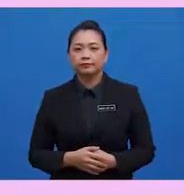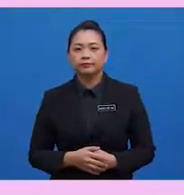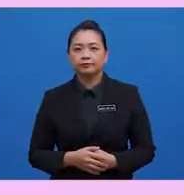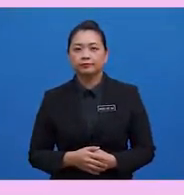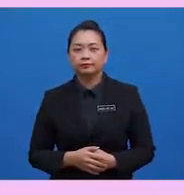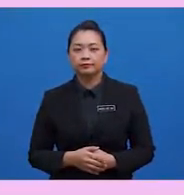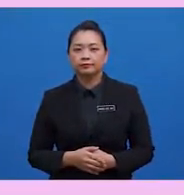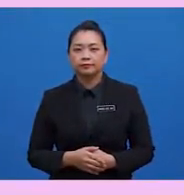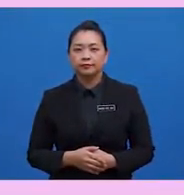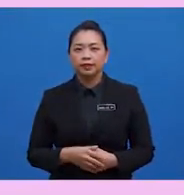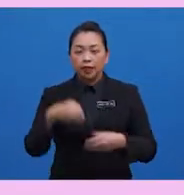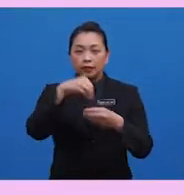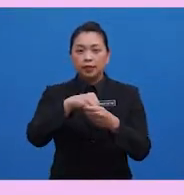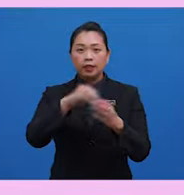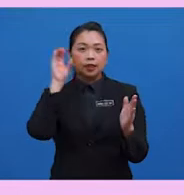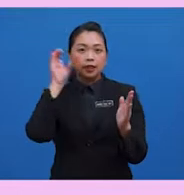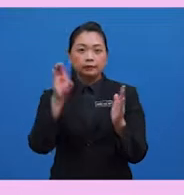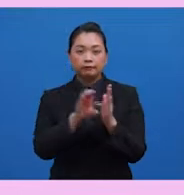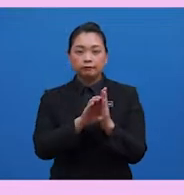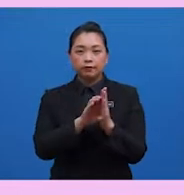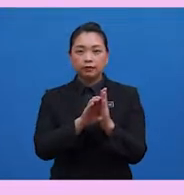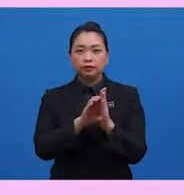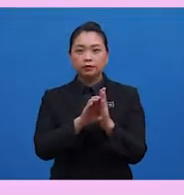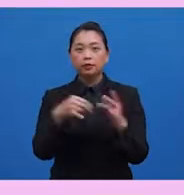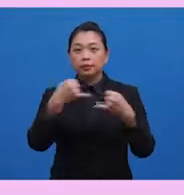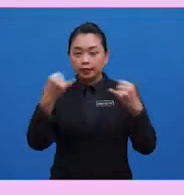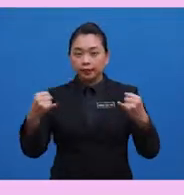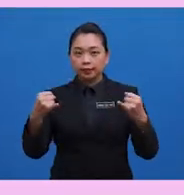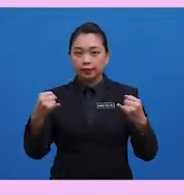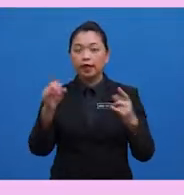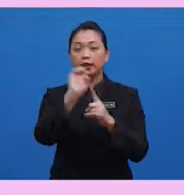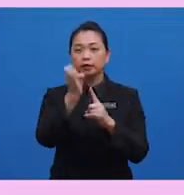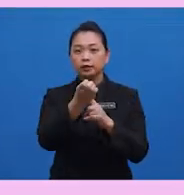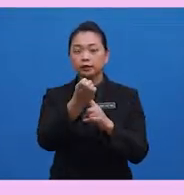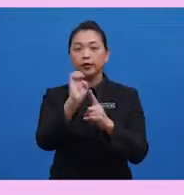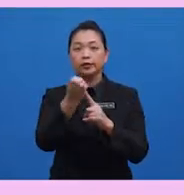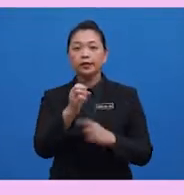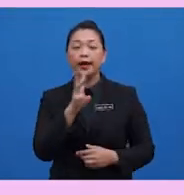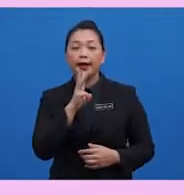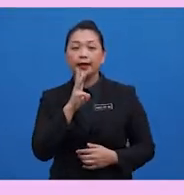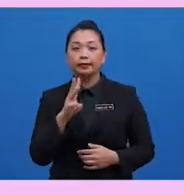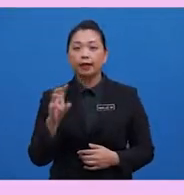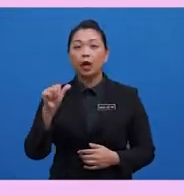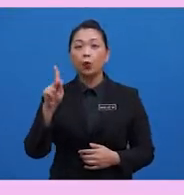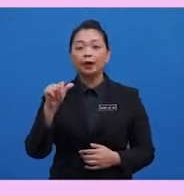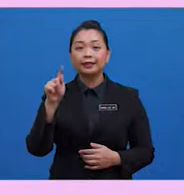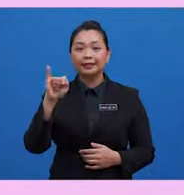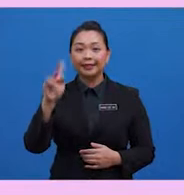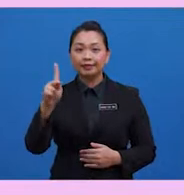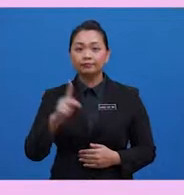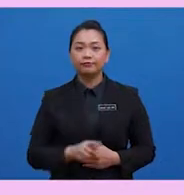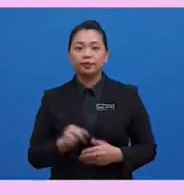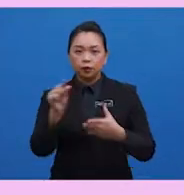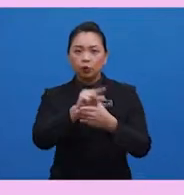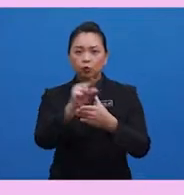Ya, di dalam gambar tersebut, jenis ekosistemnya ialah ekosistem akuatik. Antara gangguan yang berlaku